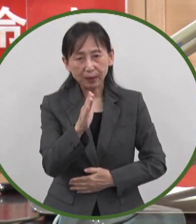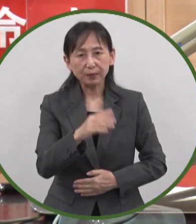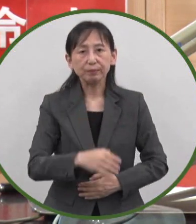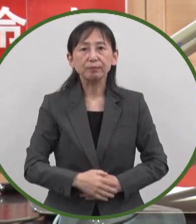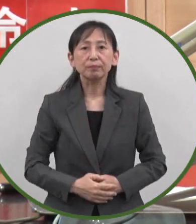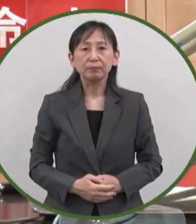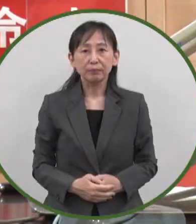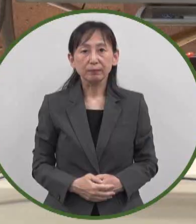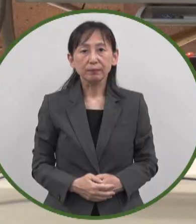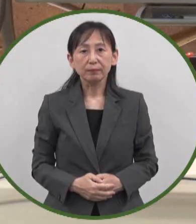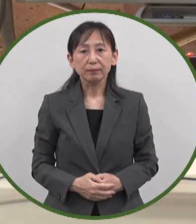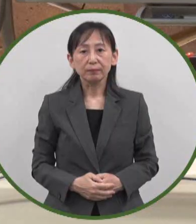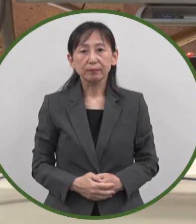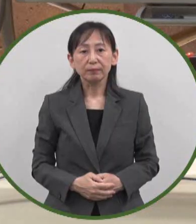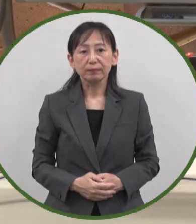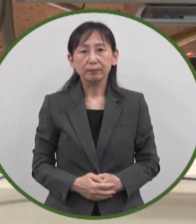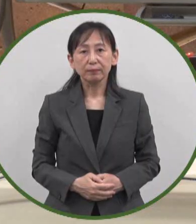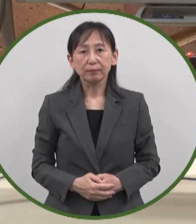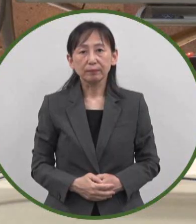います。